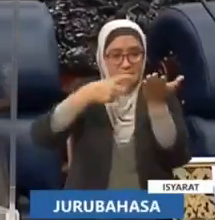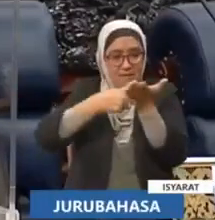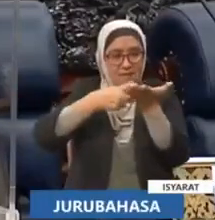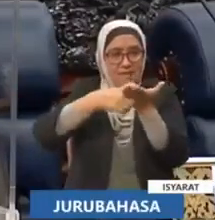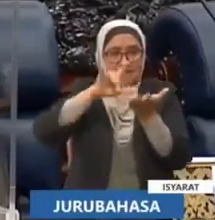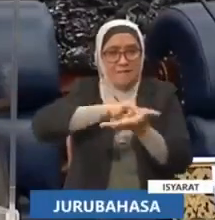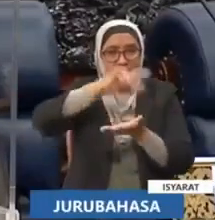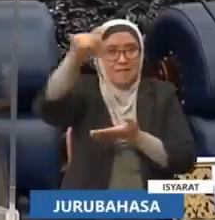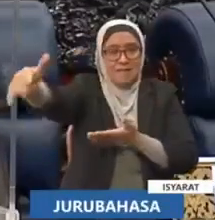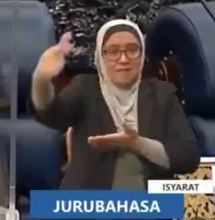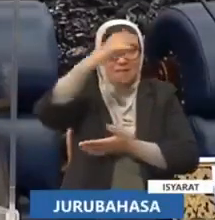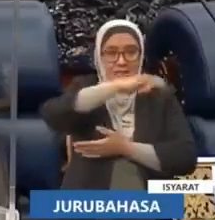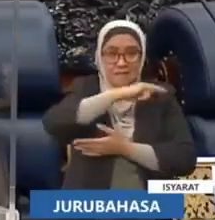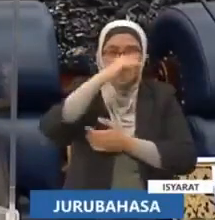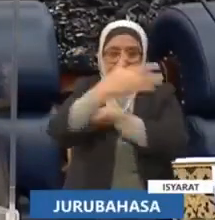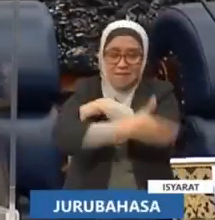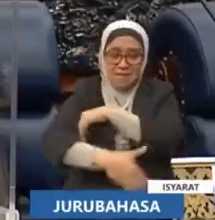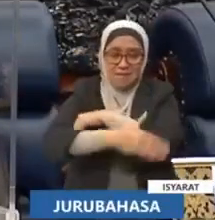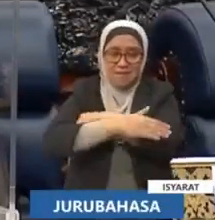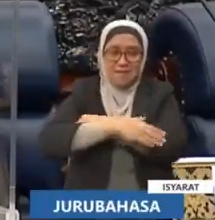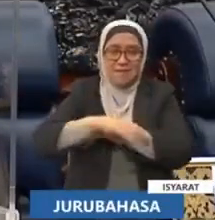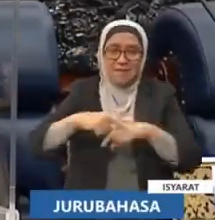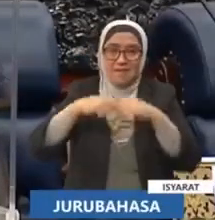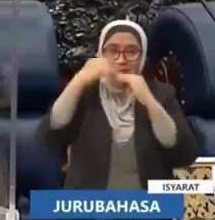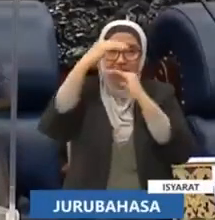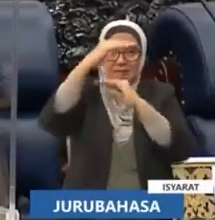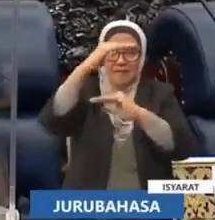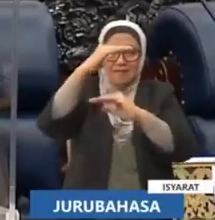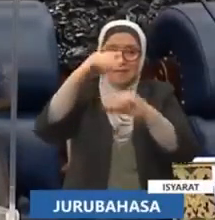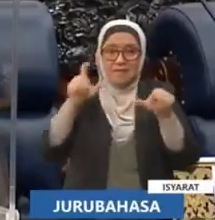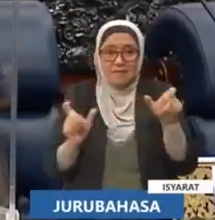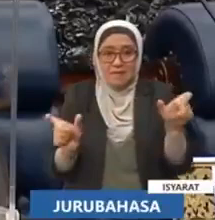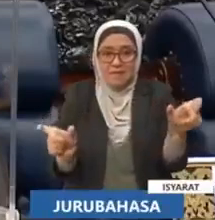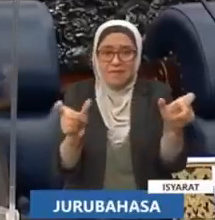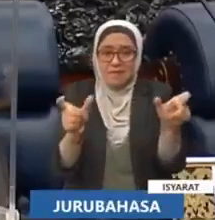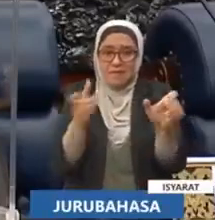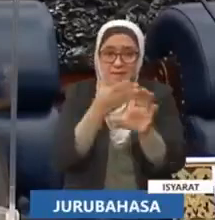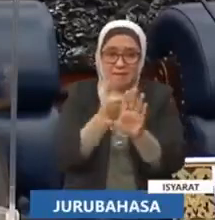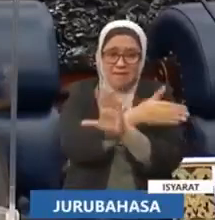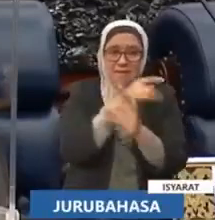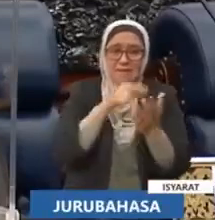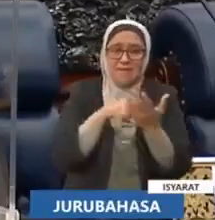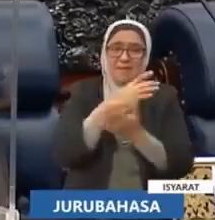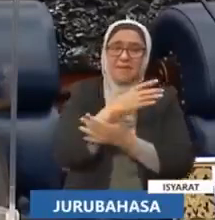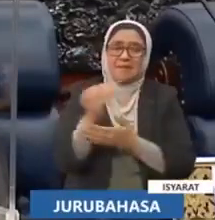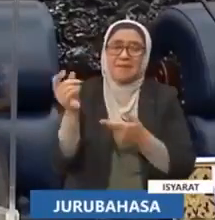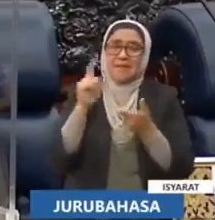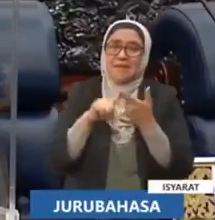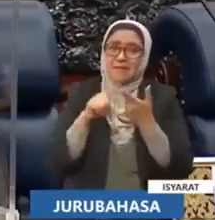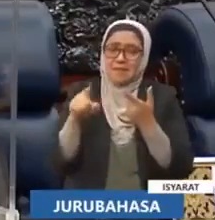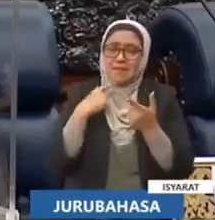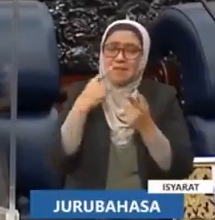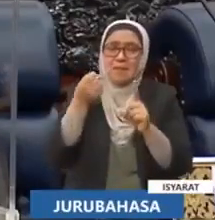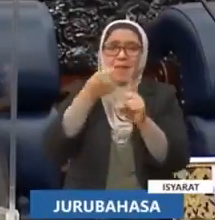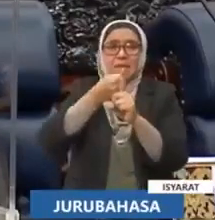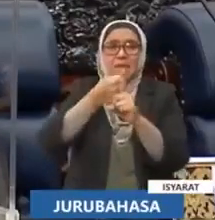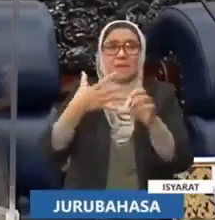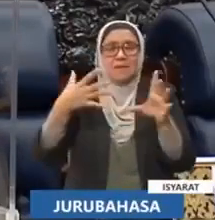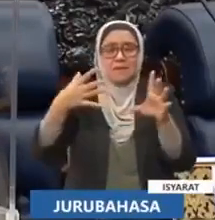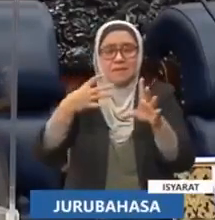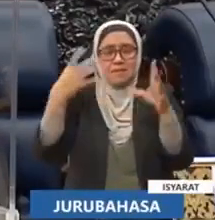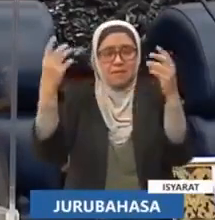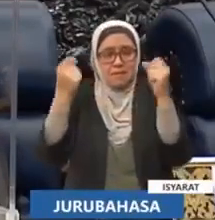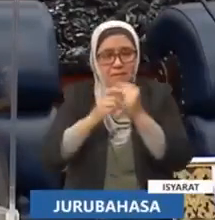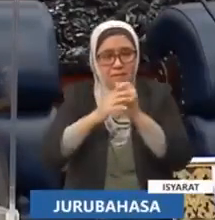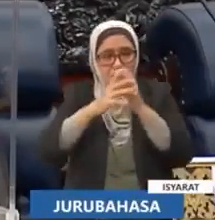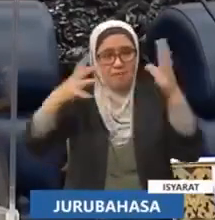dikuatkuasakan dalam tempoh PKP sebelum ini dan berterusan di bawah tempoh PPN telah memberi impak besar kepada jumlah